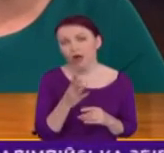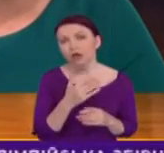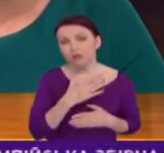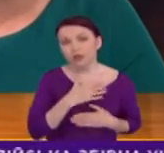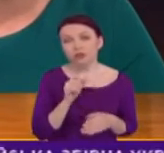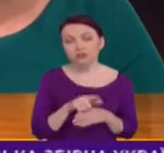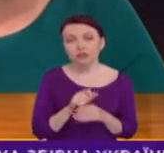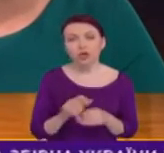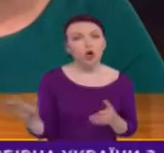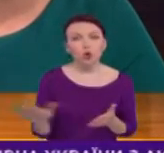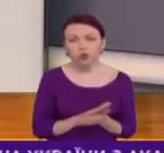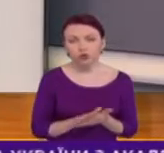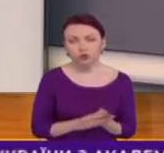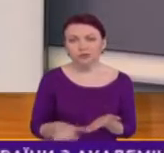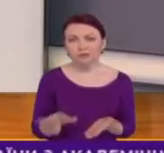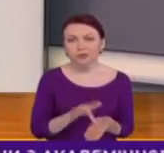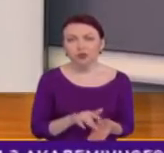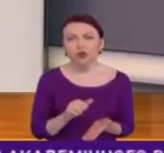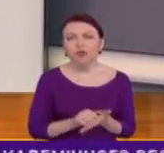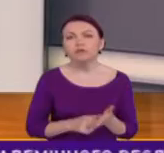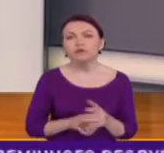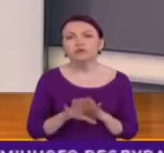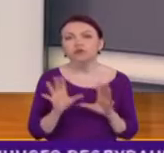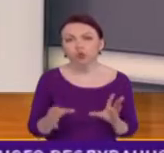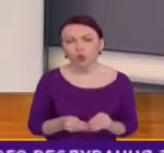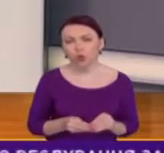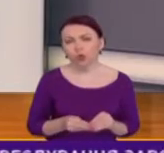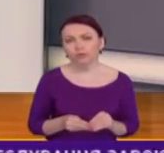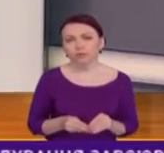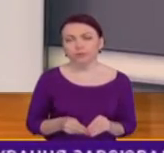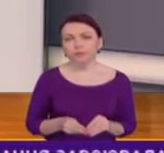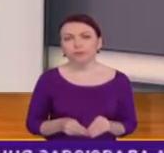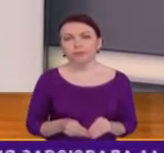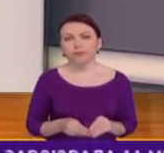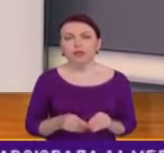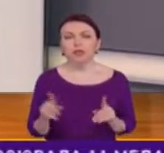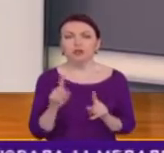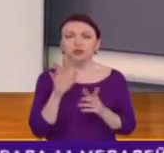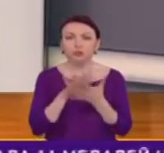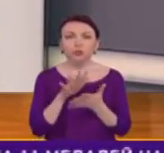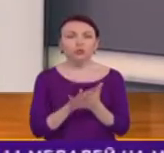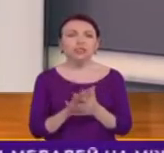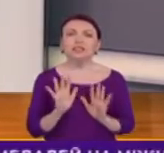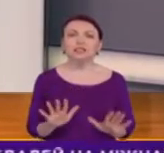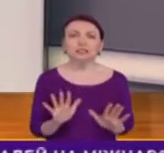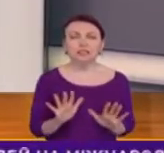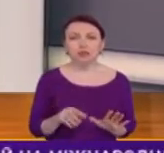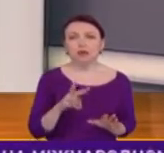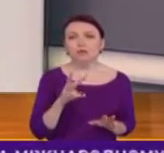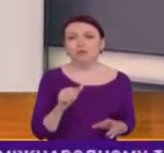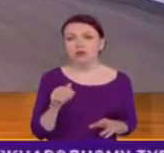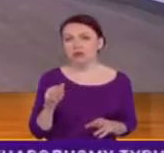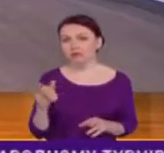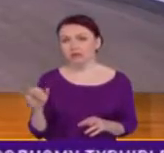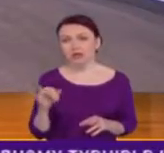зараз розчистити, вичистити місто від всього того, що його забруднили не тільки там мафами,